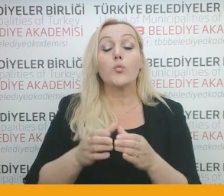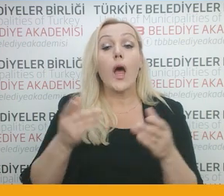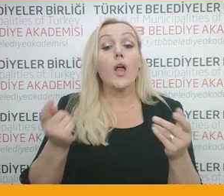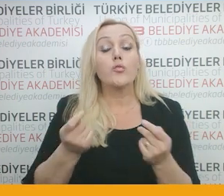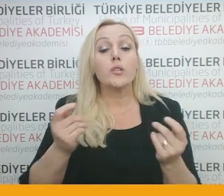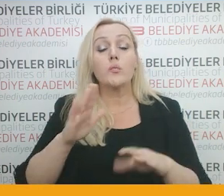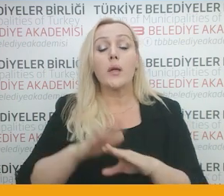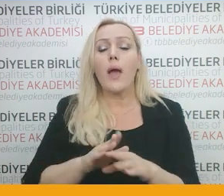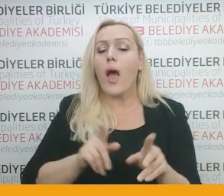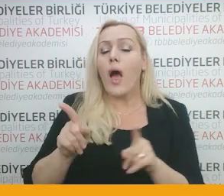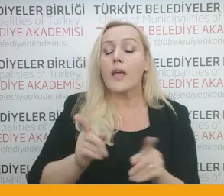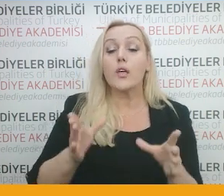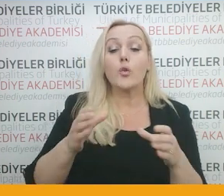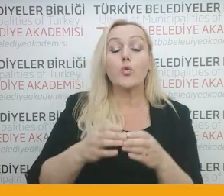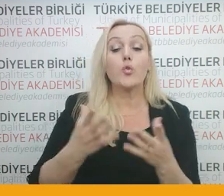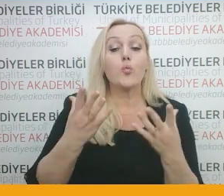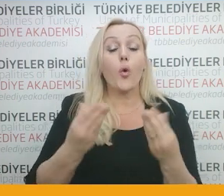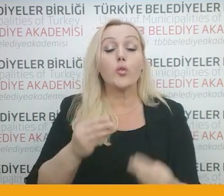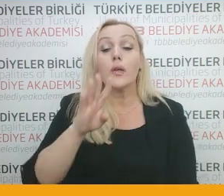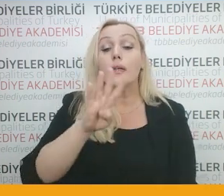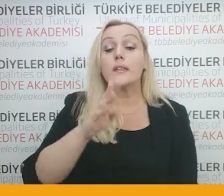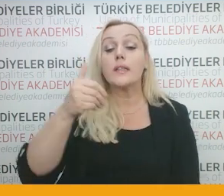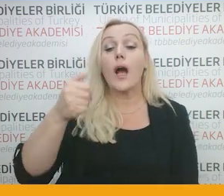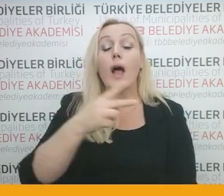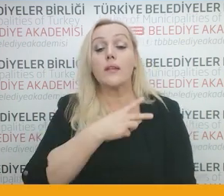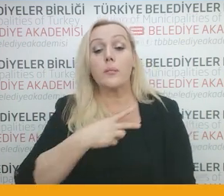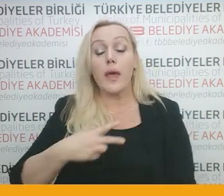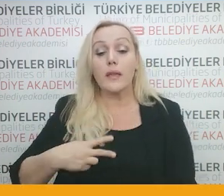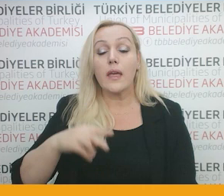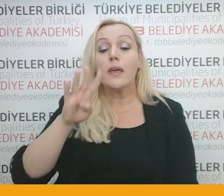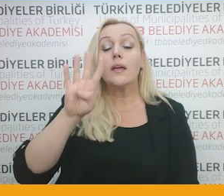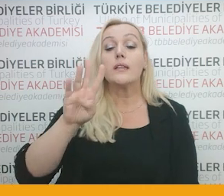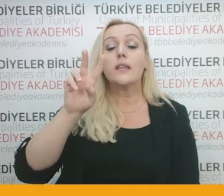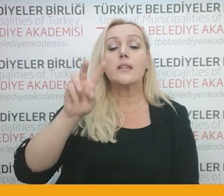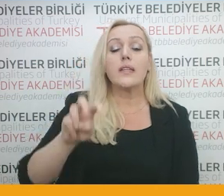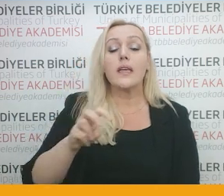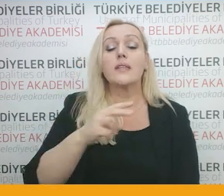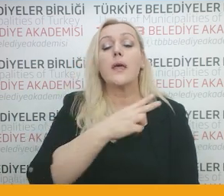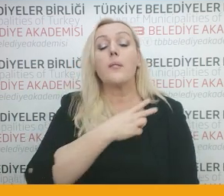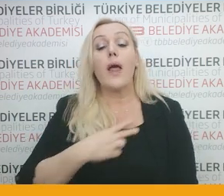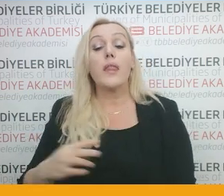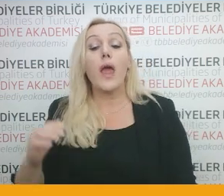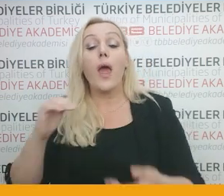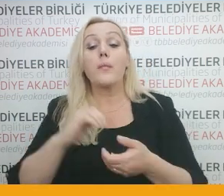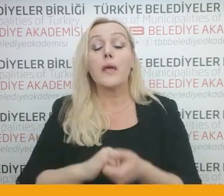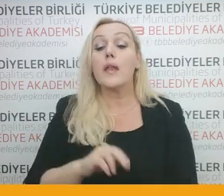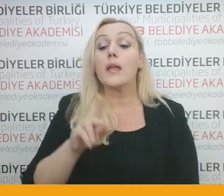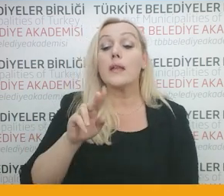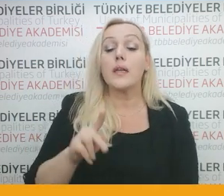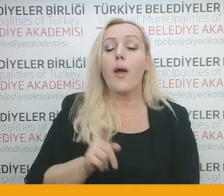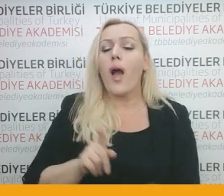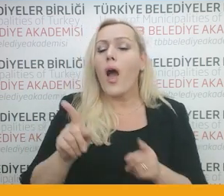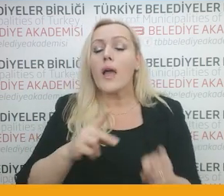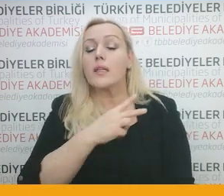hangi kurumdan olduğunu bahsediyorduk. İşte 46 belediyeler, 48 mali idare birlikleri şeklinde başlıyor. Hangi